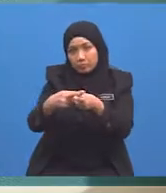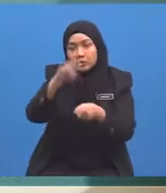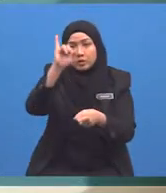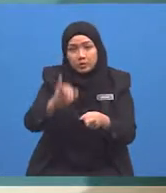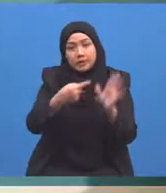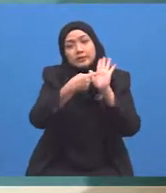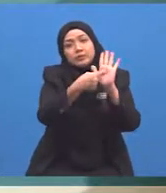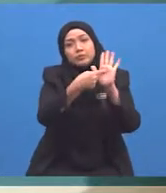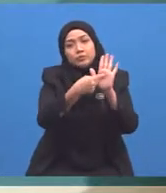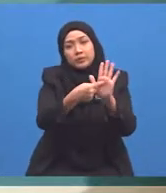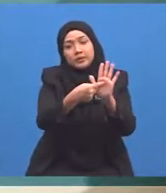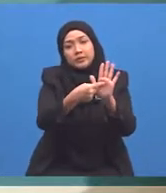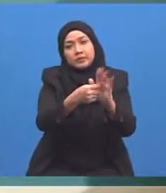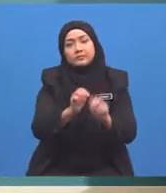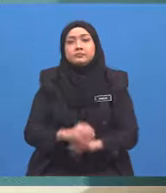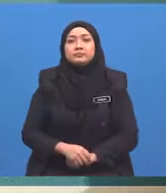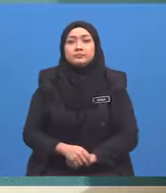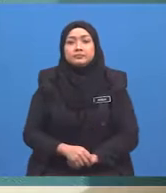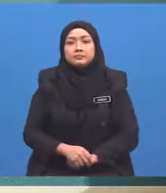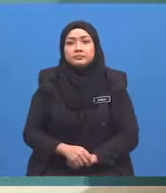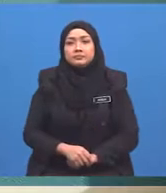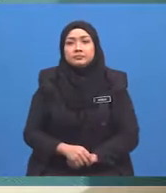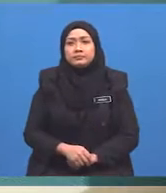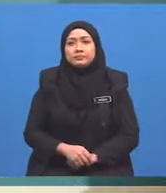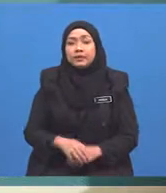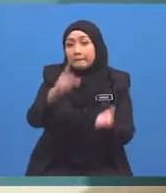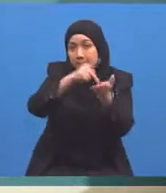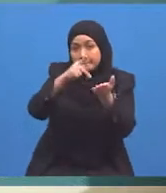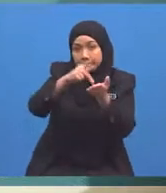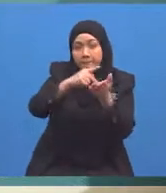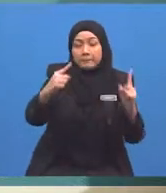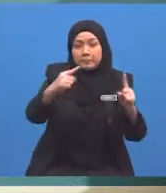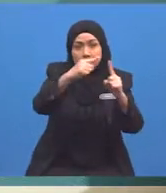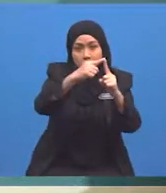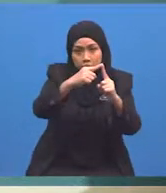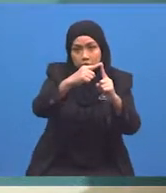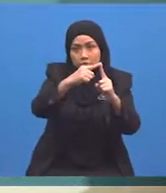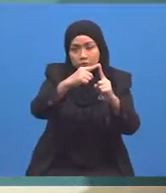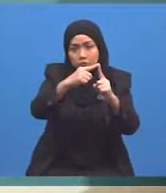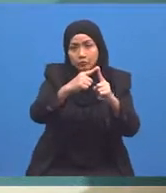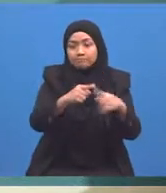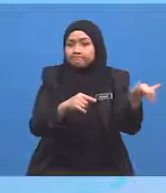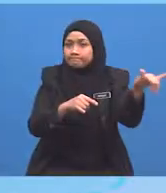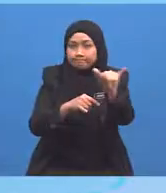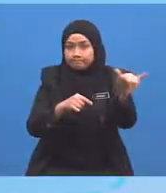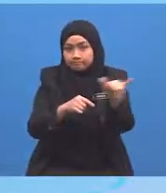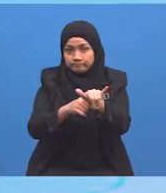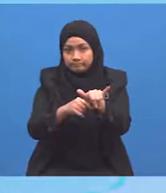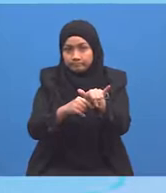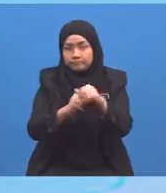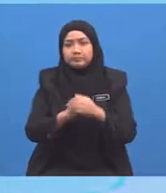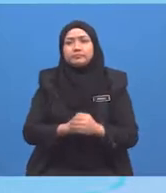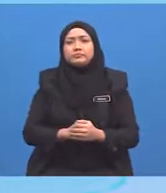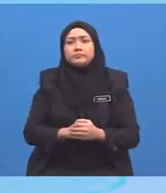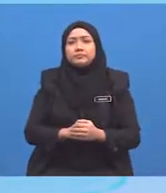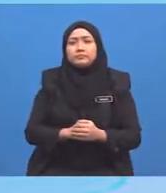Murid-murid semua, bilangan pepenjuru juga boleh ditentukan dengan